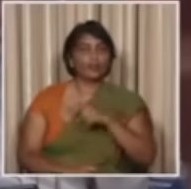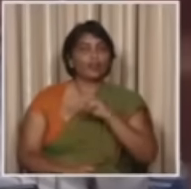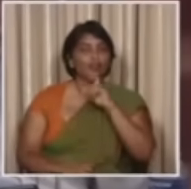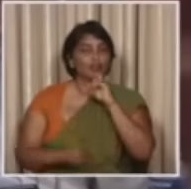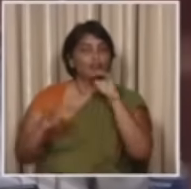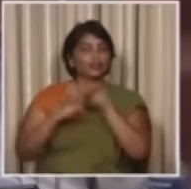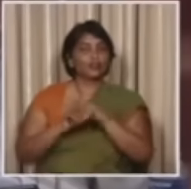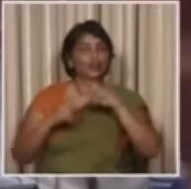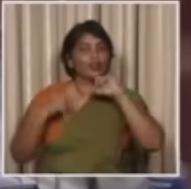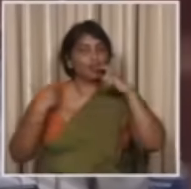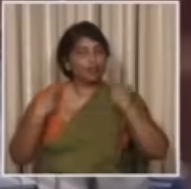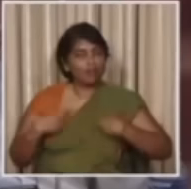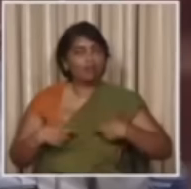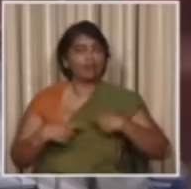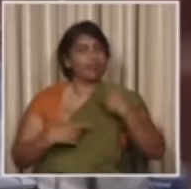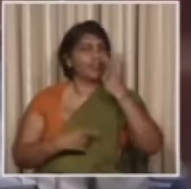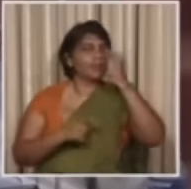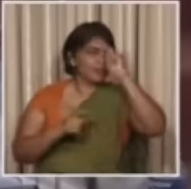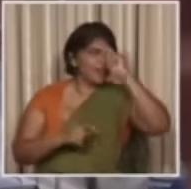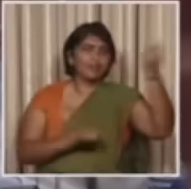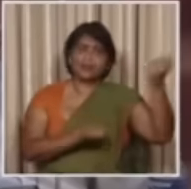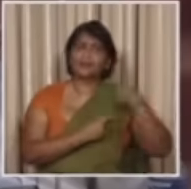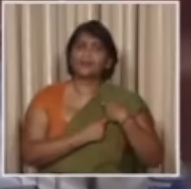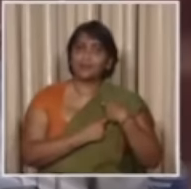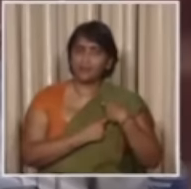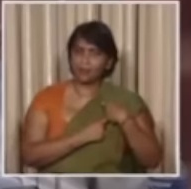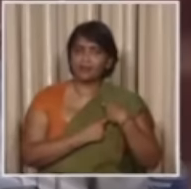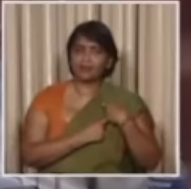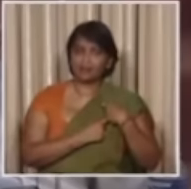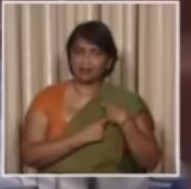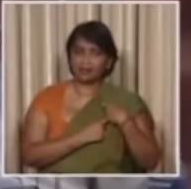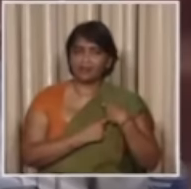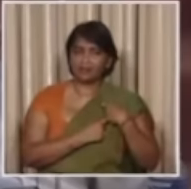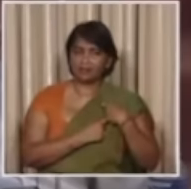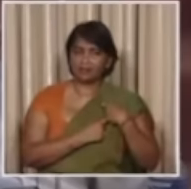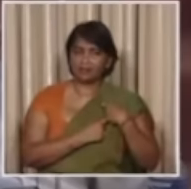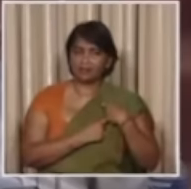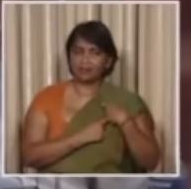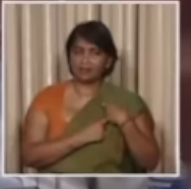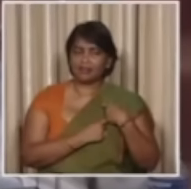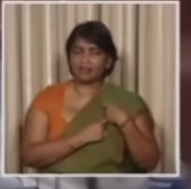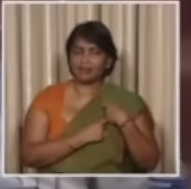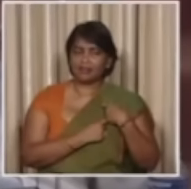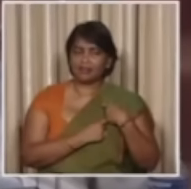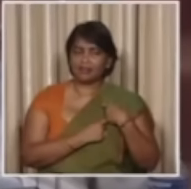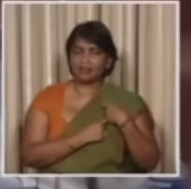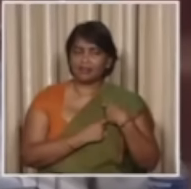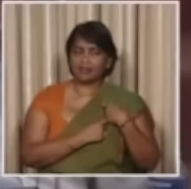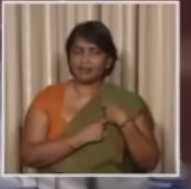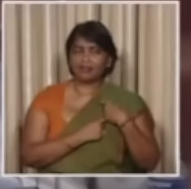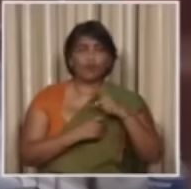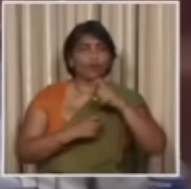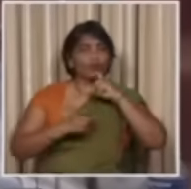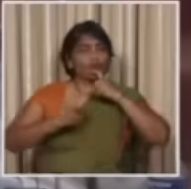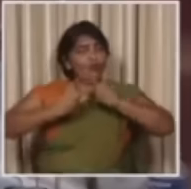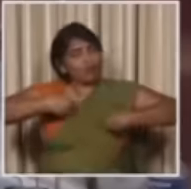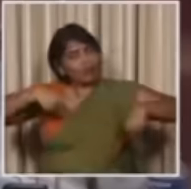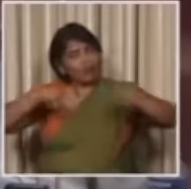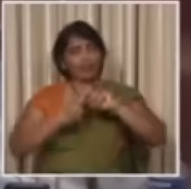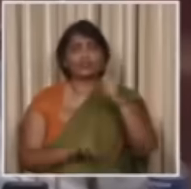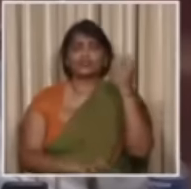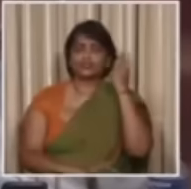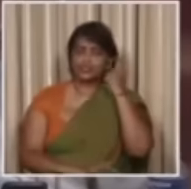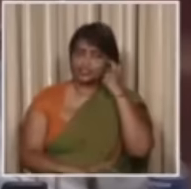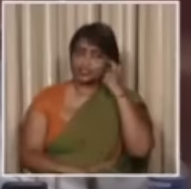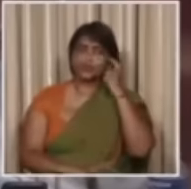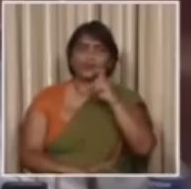පෙඩි හිටිමු නීතිඥ බාතුරු අපිට කිව්වා. අපිට කිව්වා මුළු අලුත් කඩේම දන්නවා මේක. මුළු